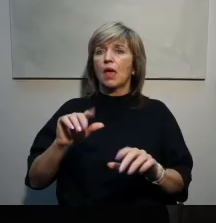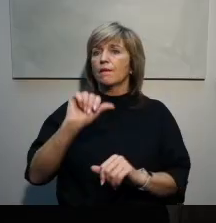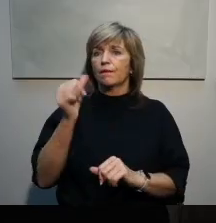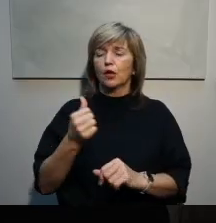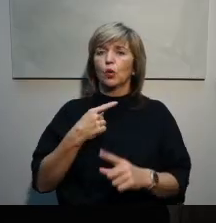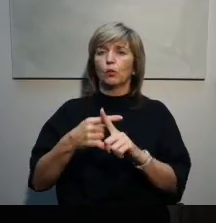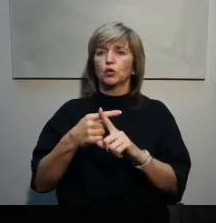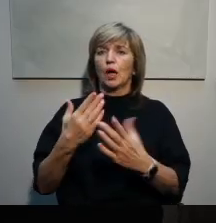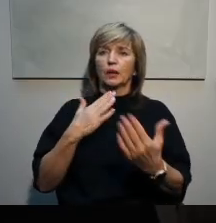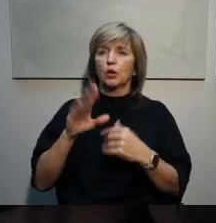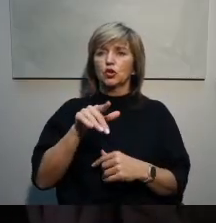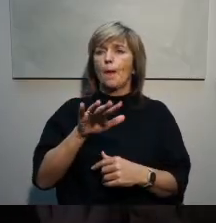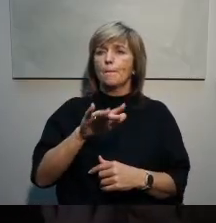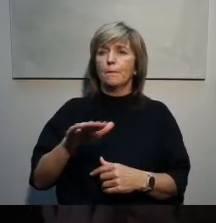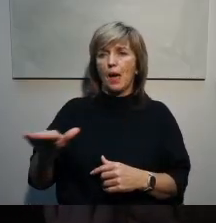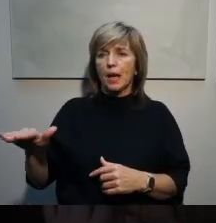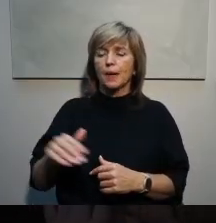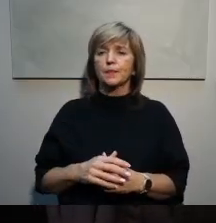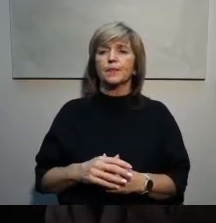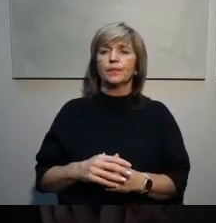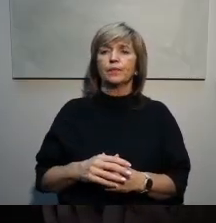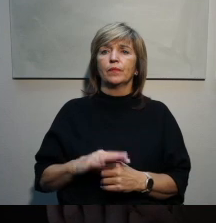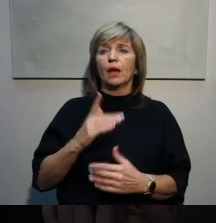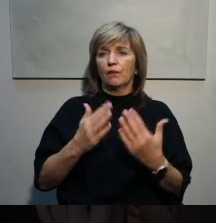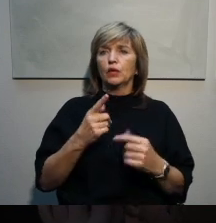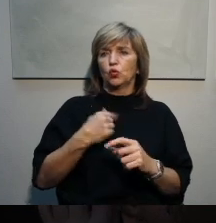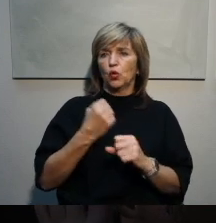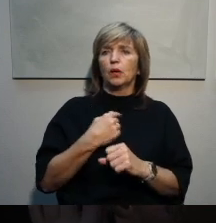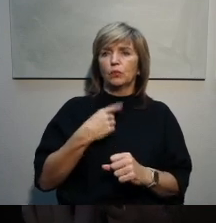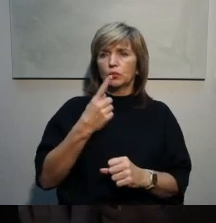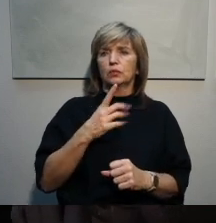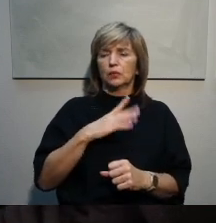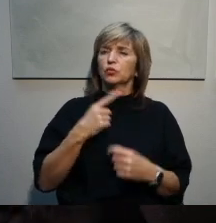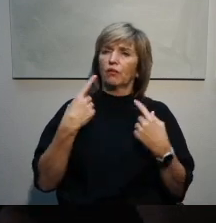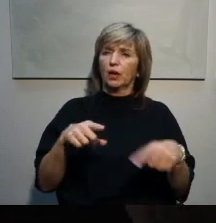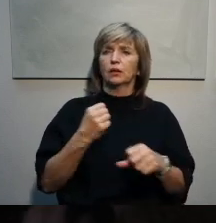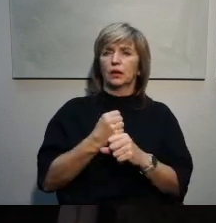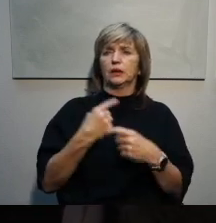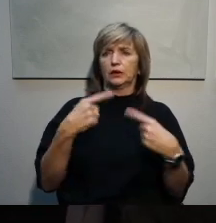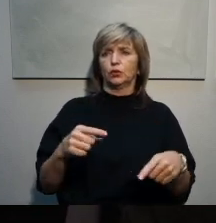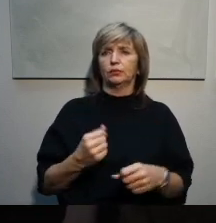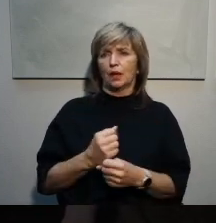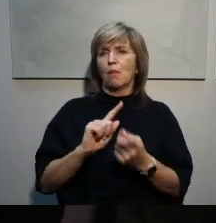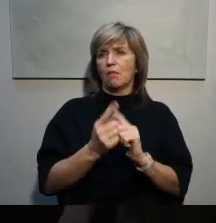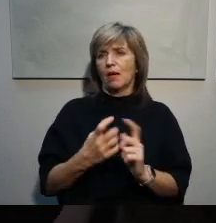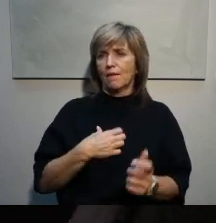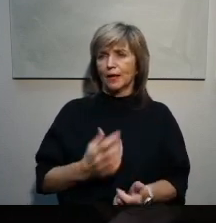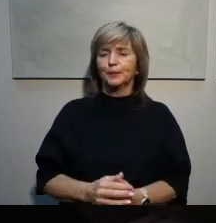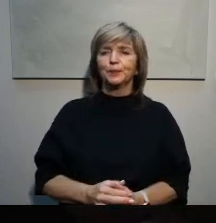pozitīvas attiecības ar šiem bērniem, tad varbūt mums tomēr ir jādara kaut kas cits.